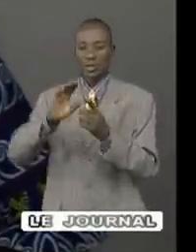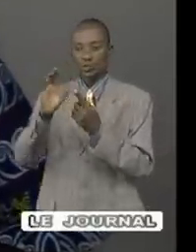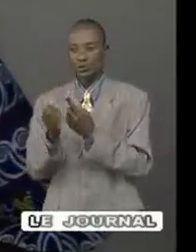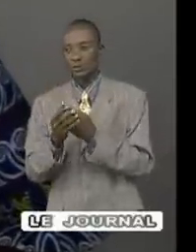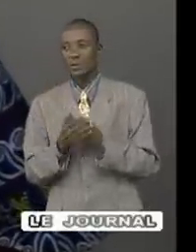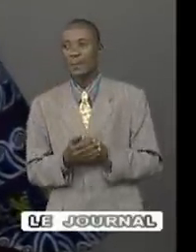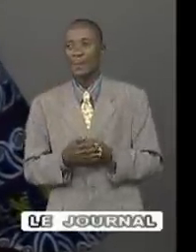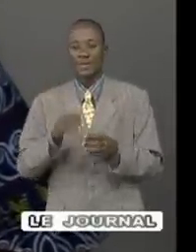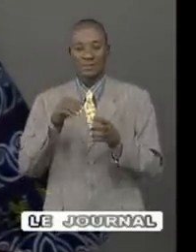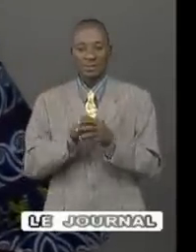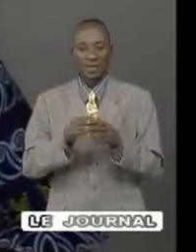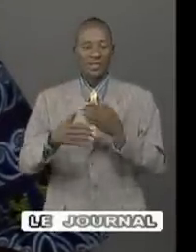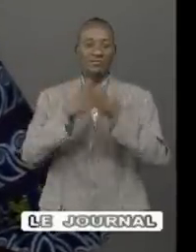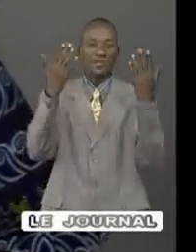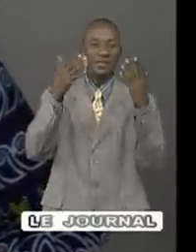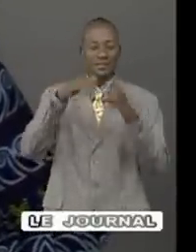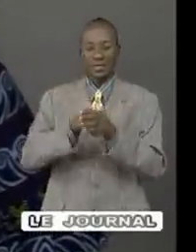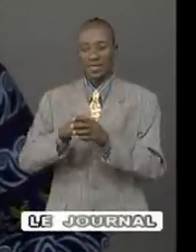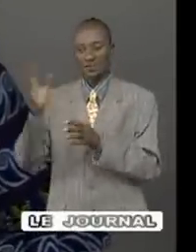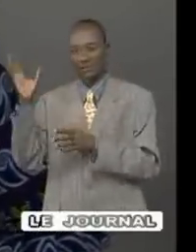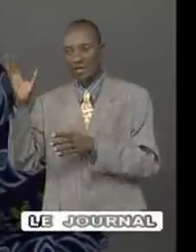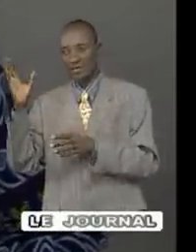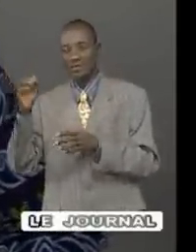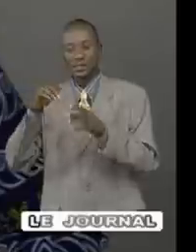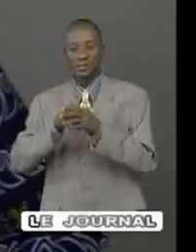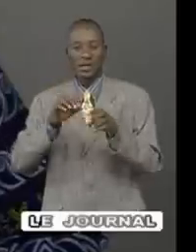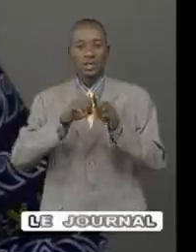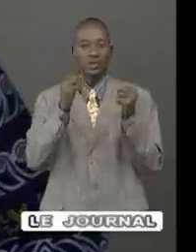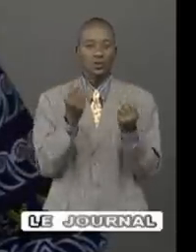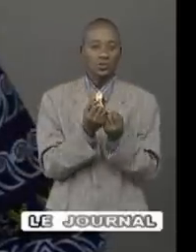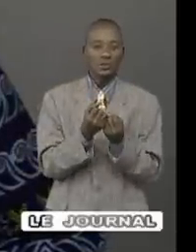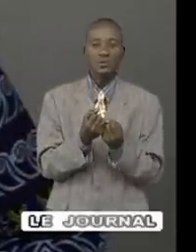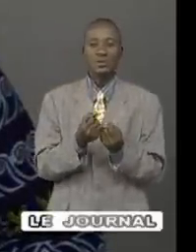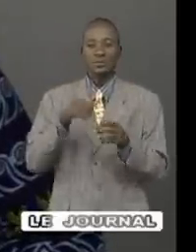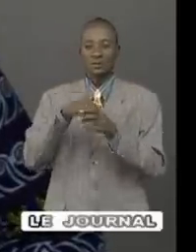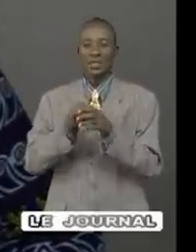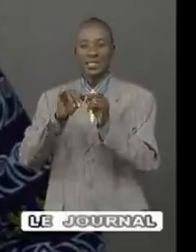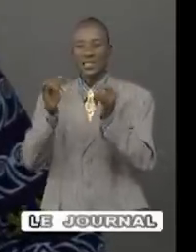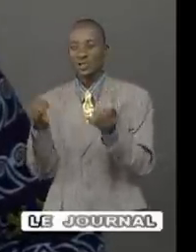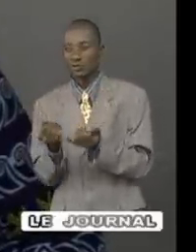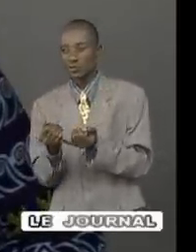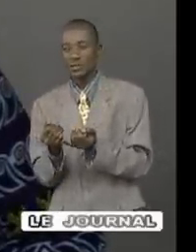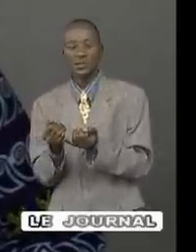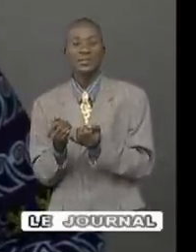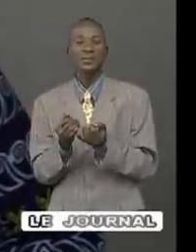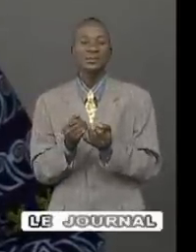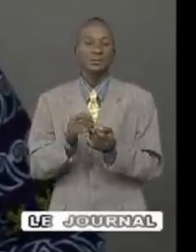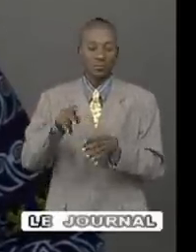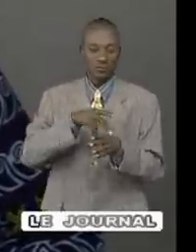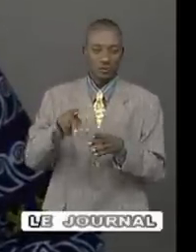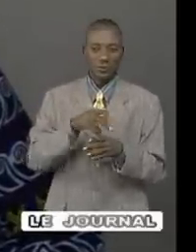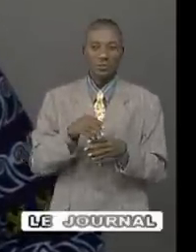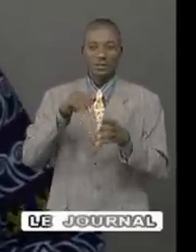les milieux urbains que ruraux, tant dans les entreprises qu'on sait de diverses corporations professionnelles, tant dans